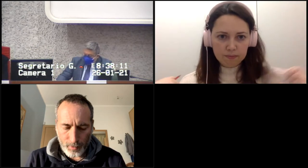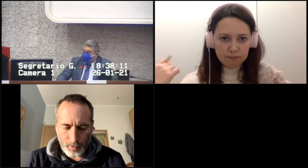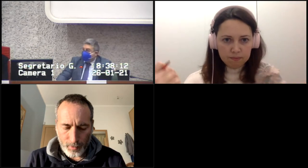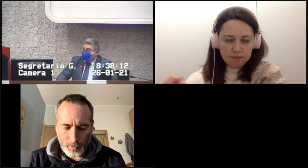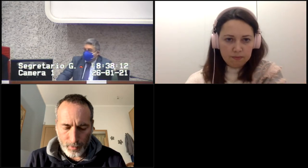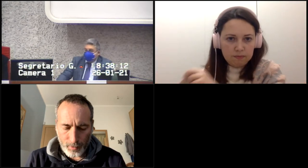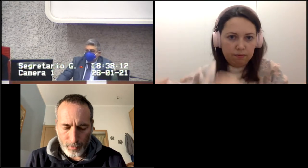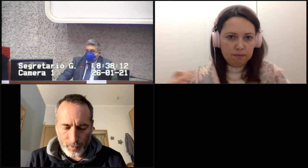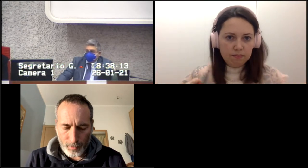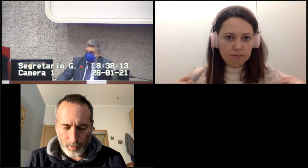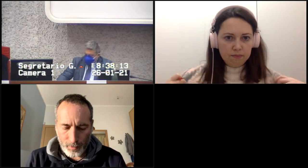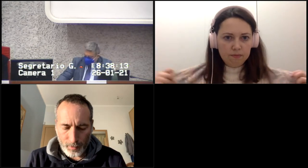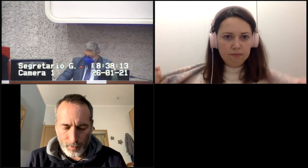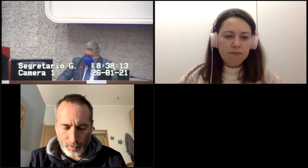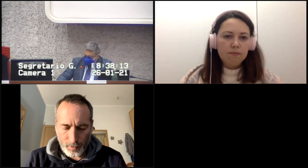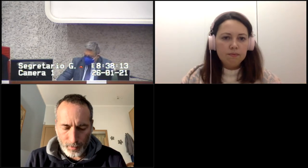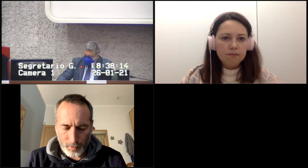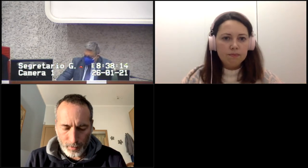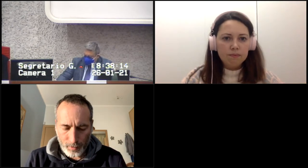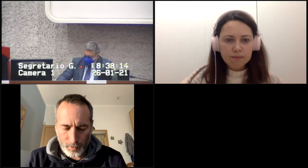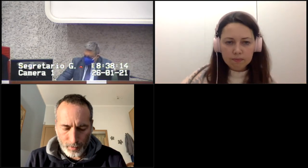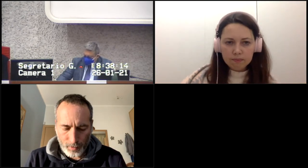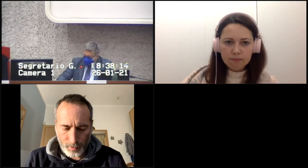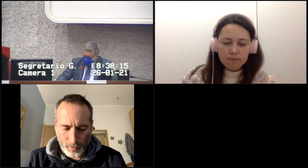Scarangella Rosaria,